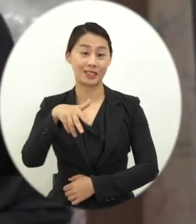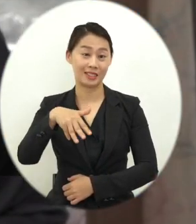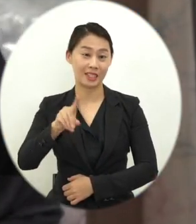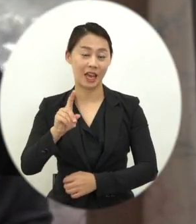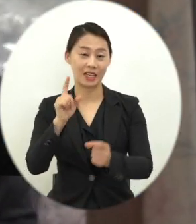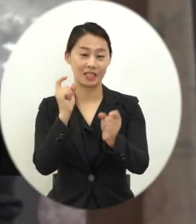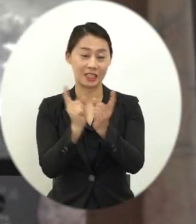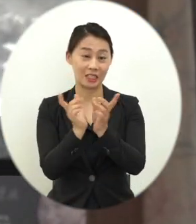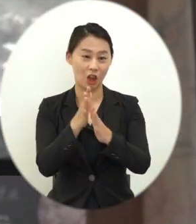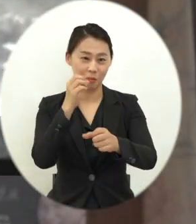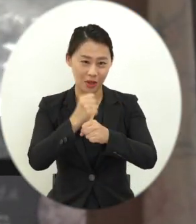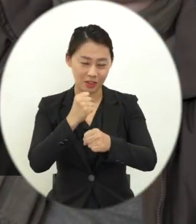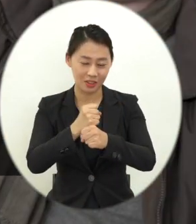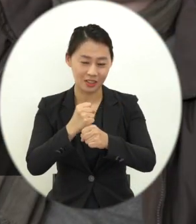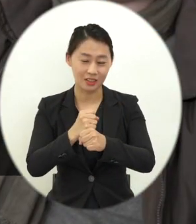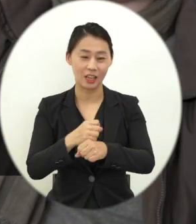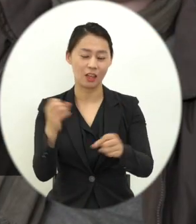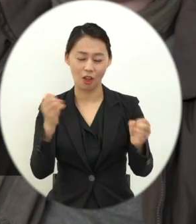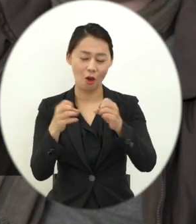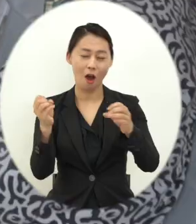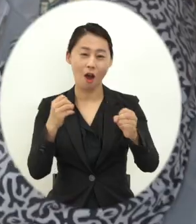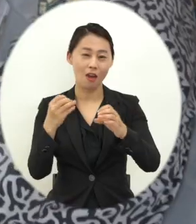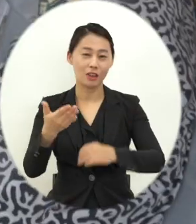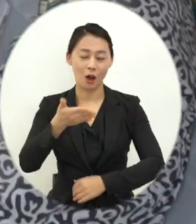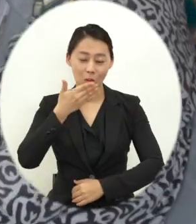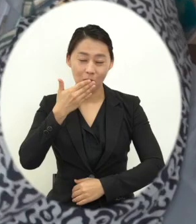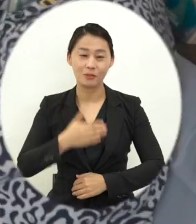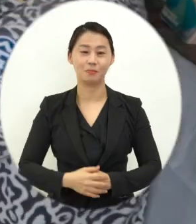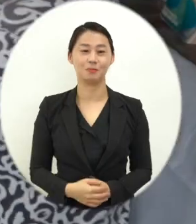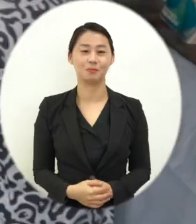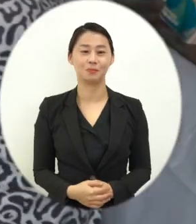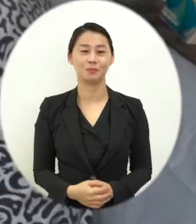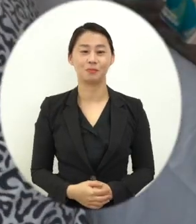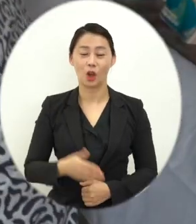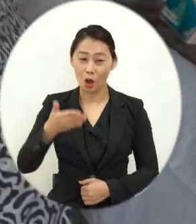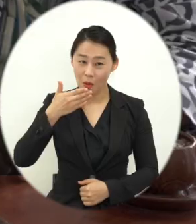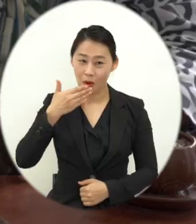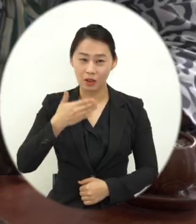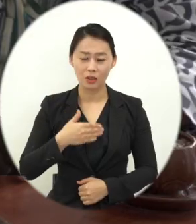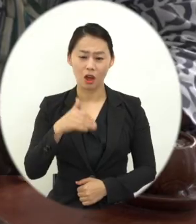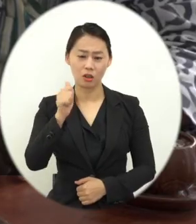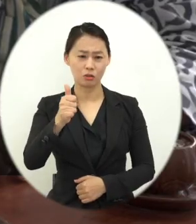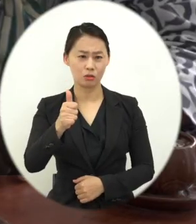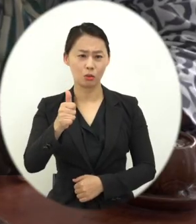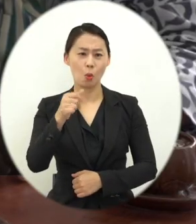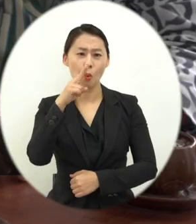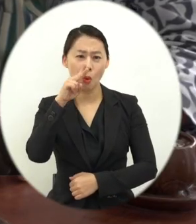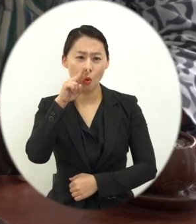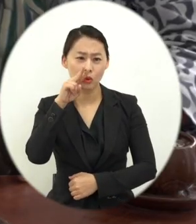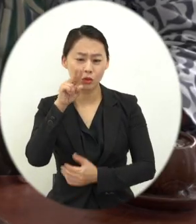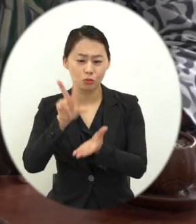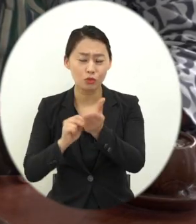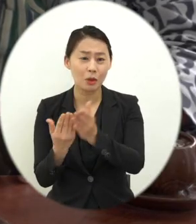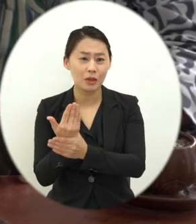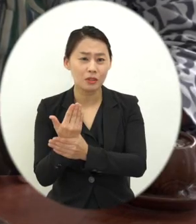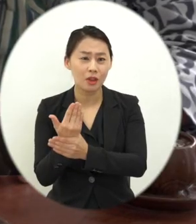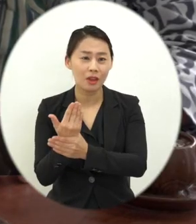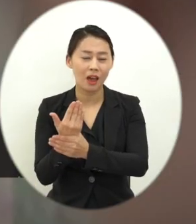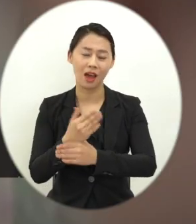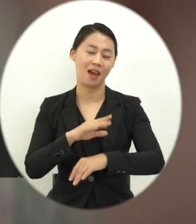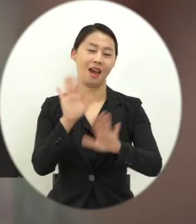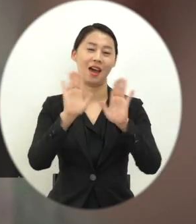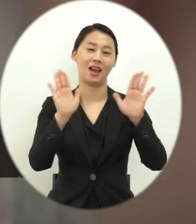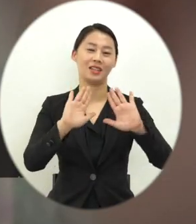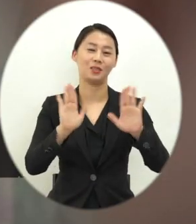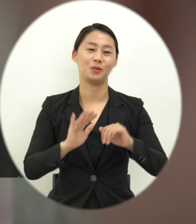것이니까 따뜻하게 잡수고 좋은 이야기 많이 나누시오. 드시면서 얘기 나눕시다. 이장님, 혹시 우리 마을에 큰 일이라도